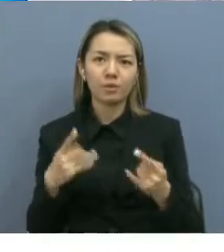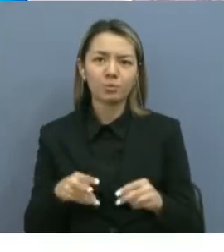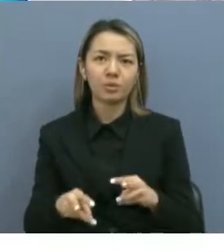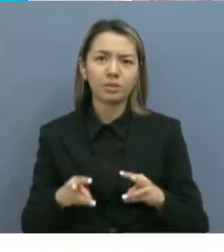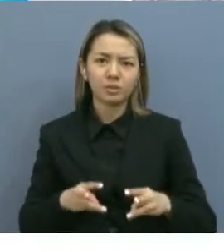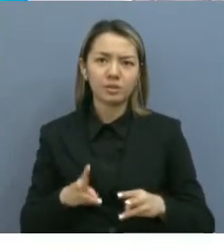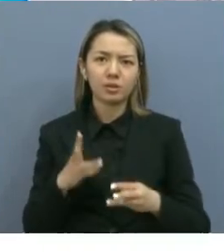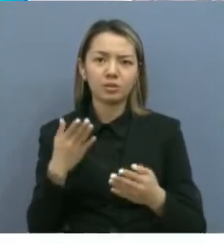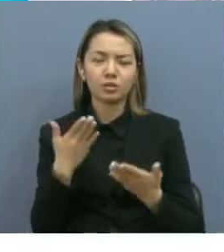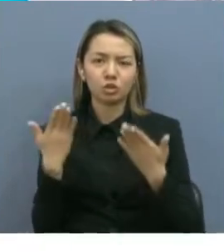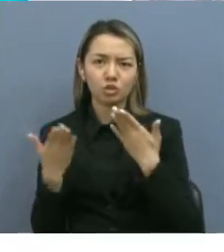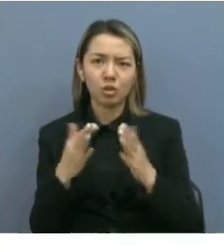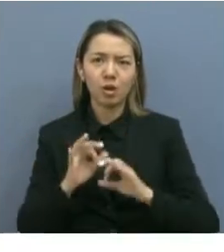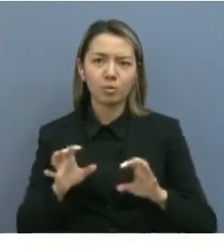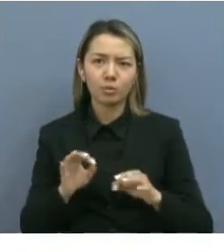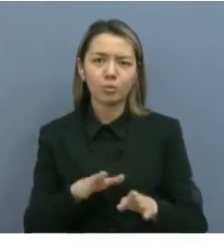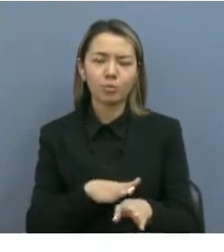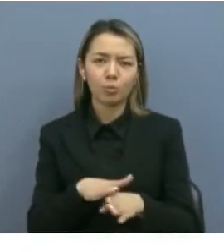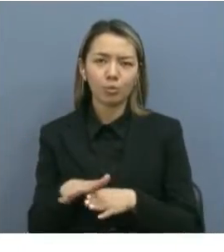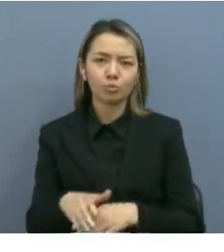министрі жарлық мазмұнын толық түсіндірді.